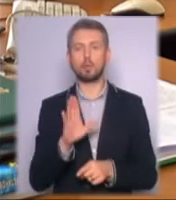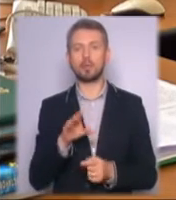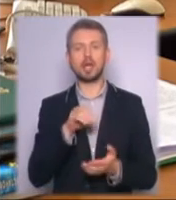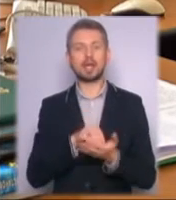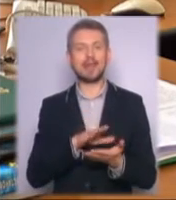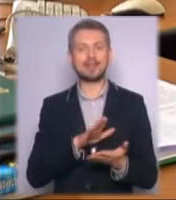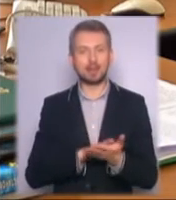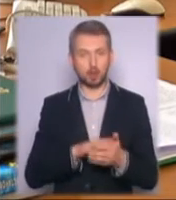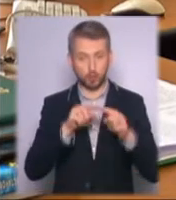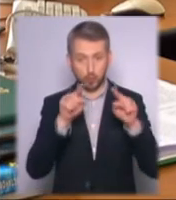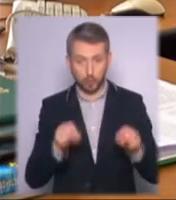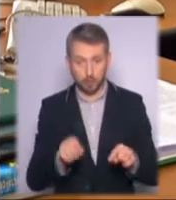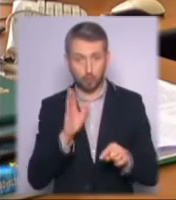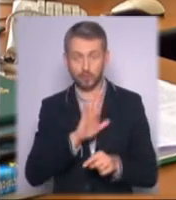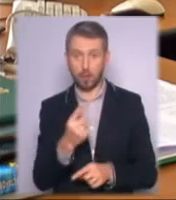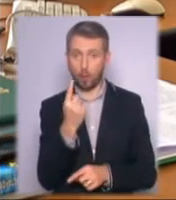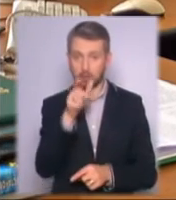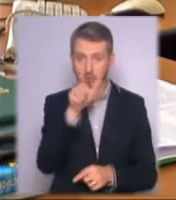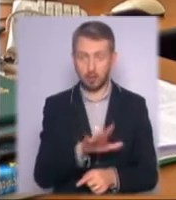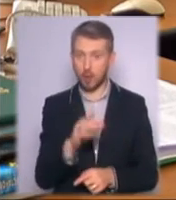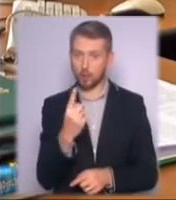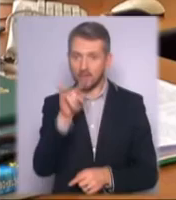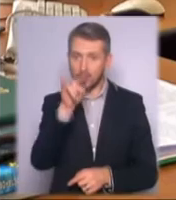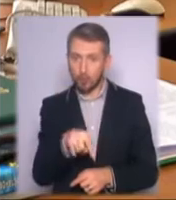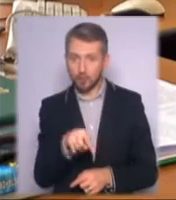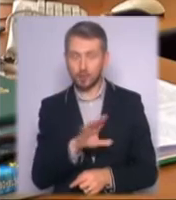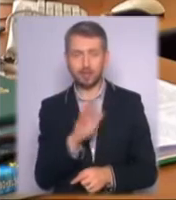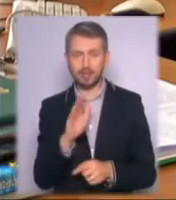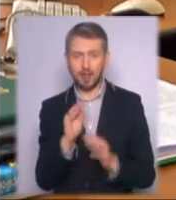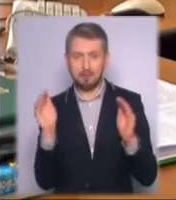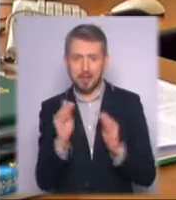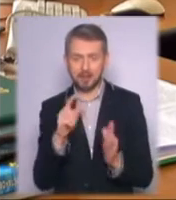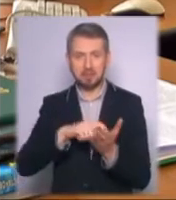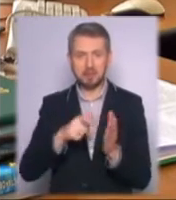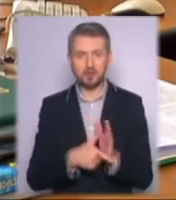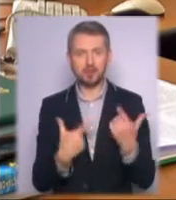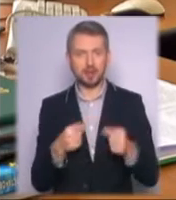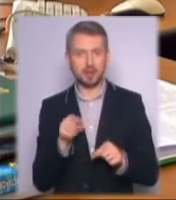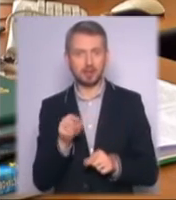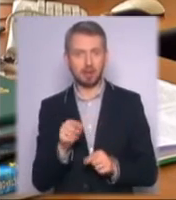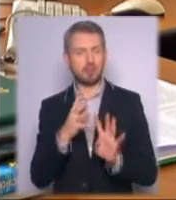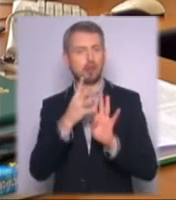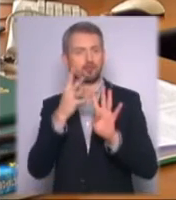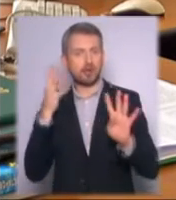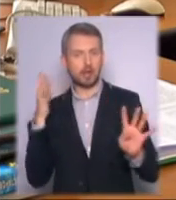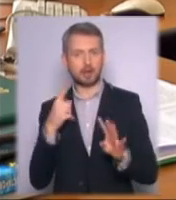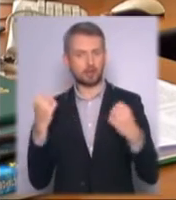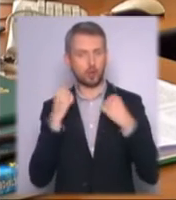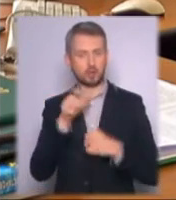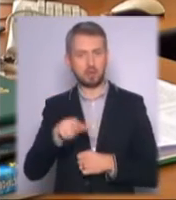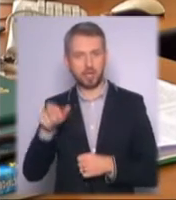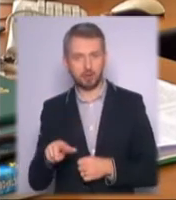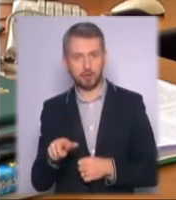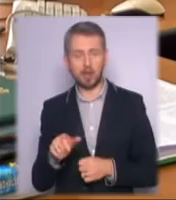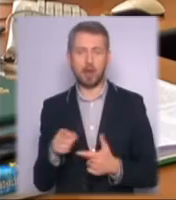реєстратурі був не один реєстратор, не одне віконечко, не малесеньке приміщення, де там черга з спортсменів